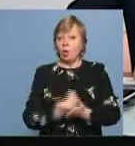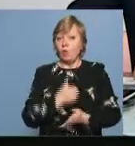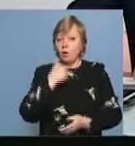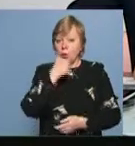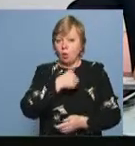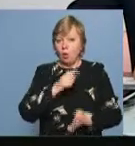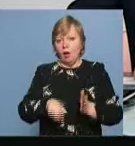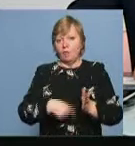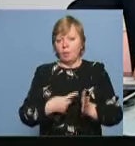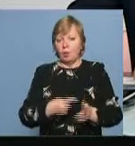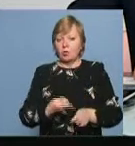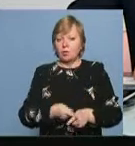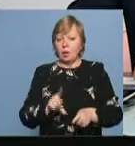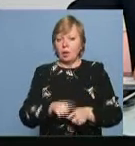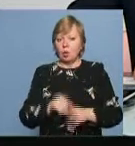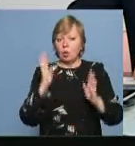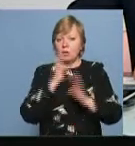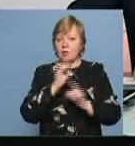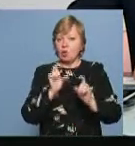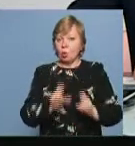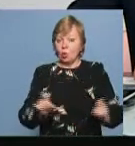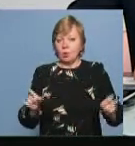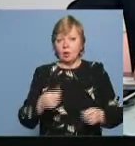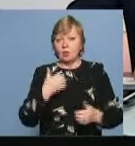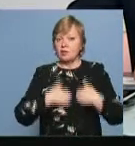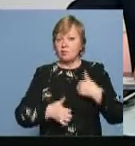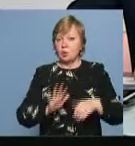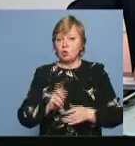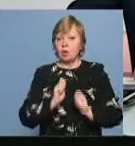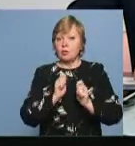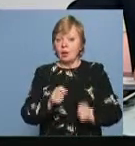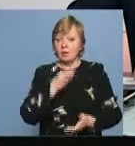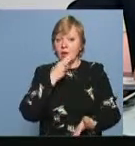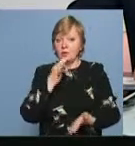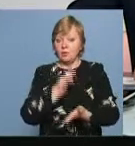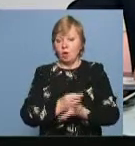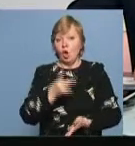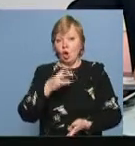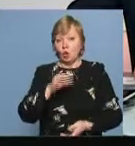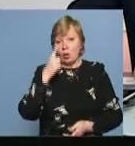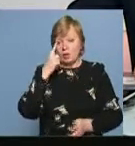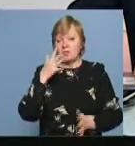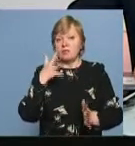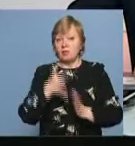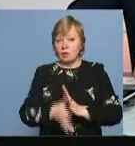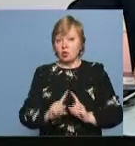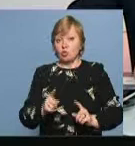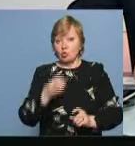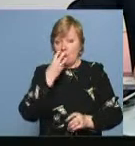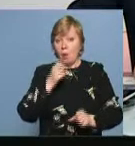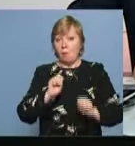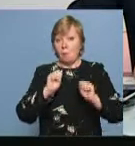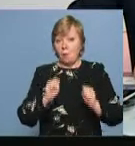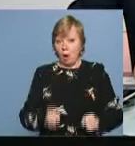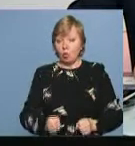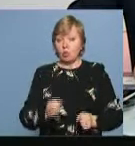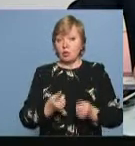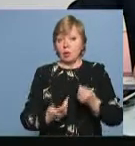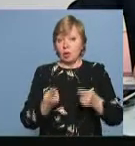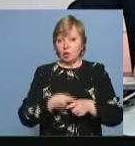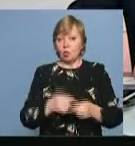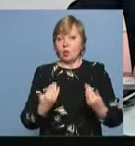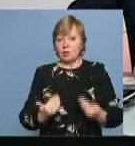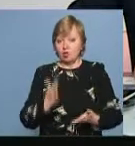Вопрос, на который синоптики пока не спешат давать ответы. Зато известно, морозы, что пришли в республику, еще на прошлой